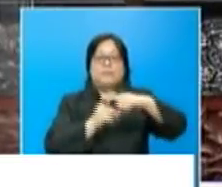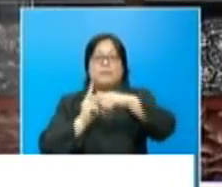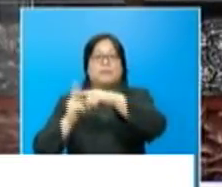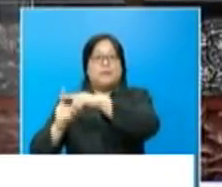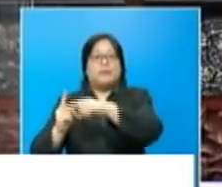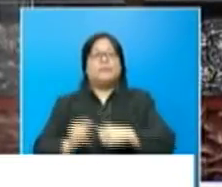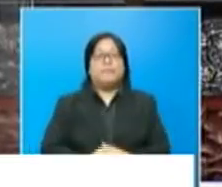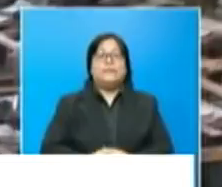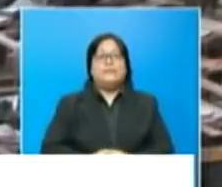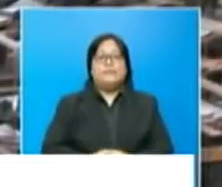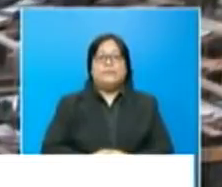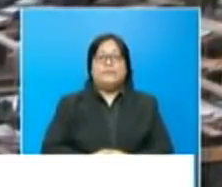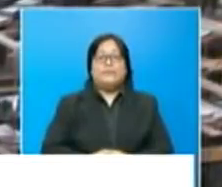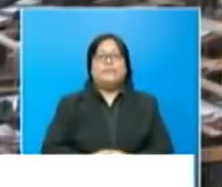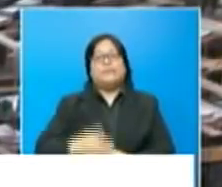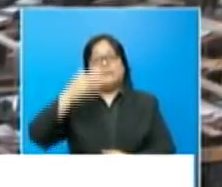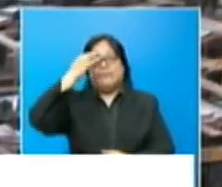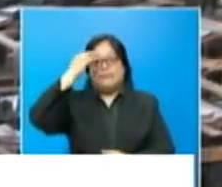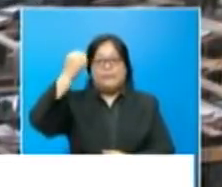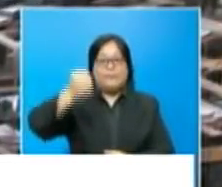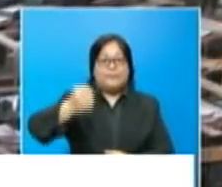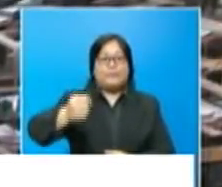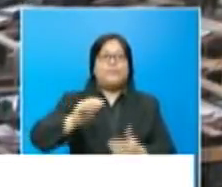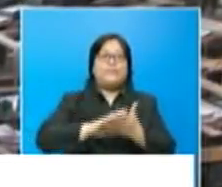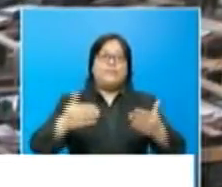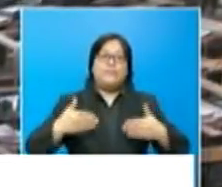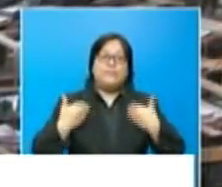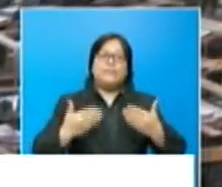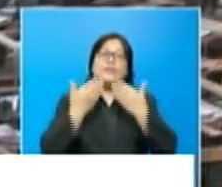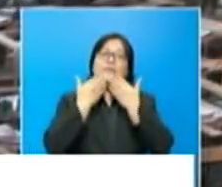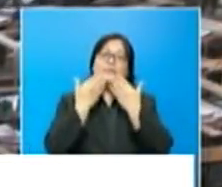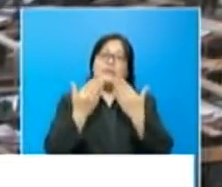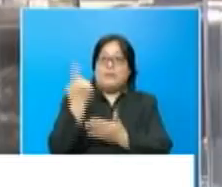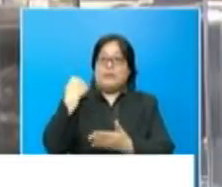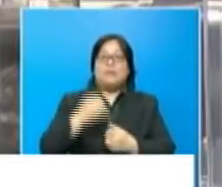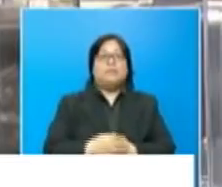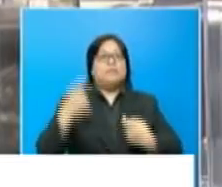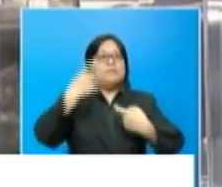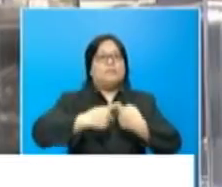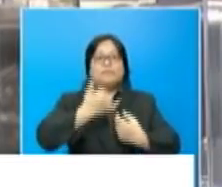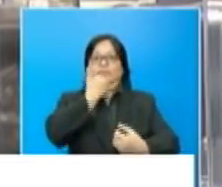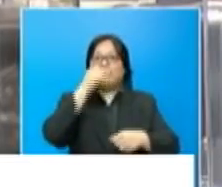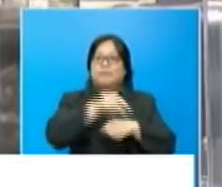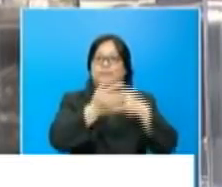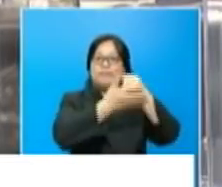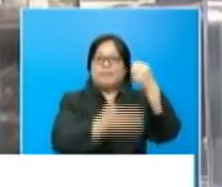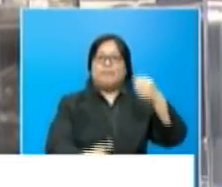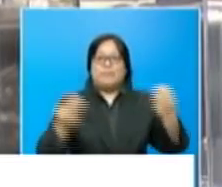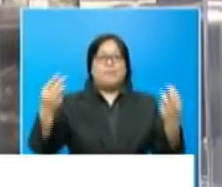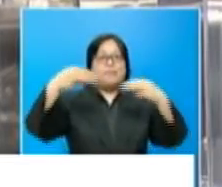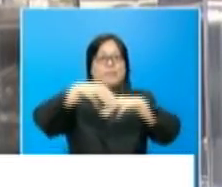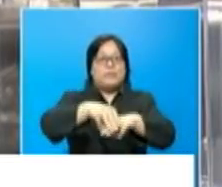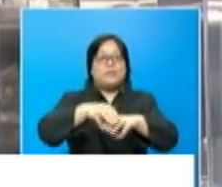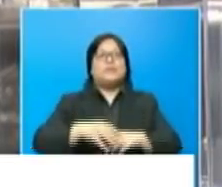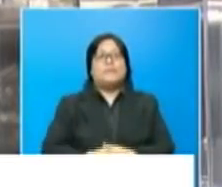bahawa oleh sebab majoriti mereka tak kuat dalam Dewan Rakyat, sebab tu mereka perlu buat PR pilihan raya umum secepat mungkin.